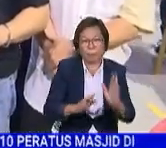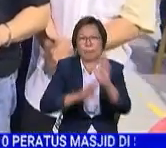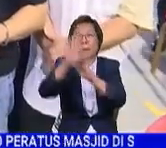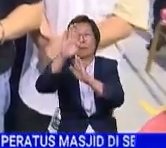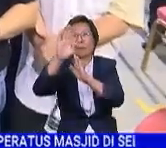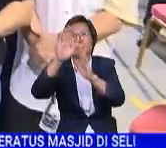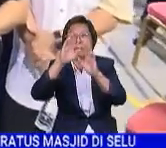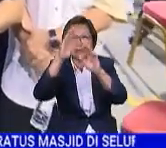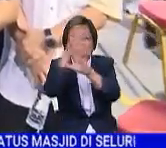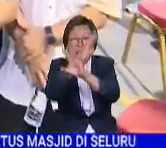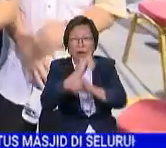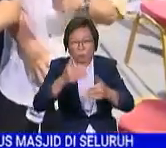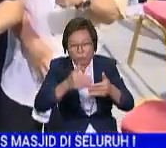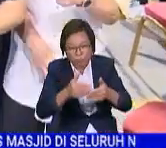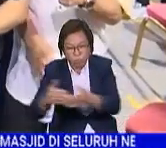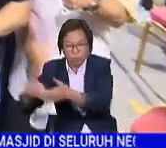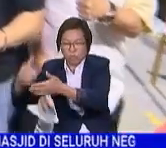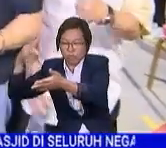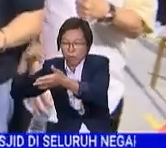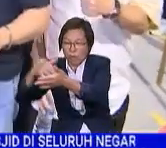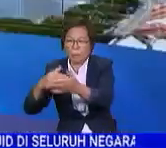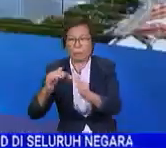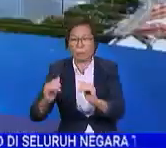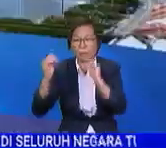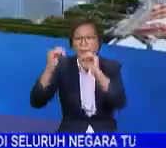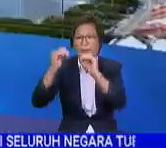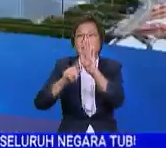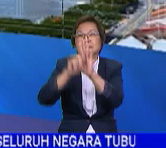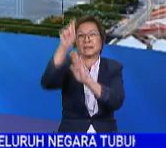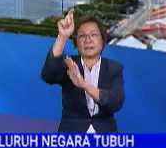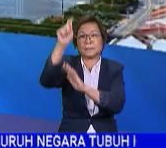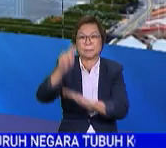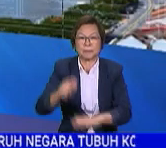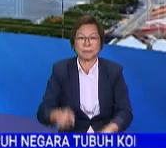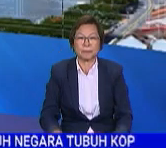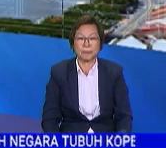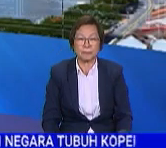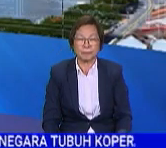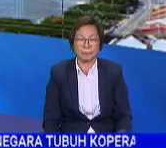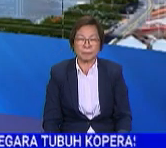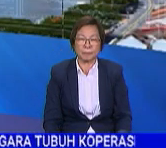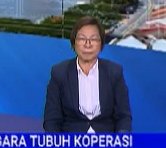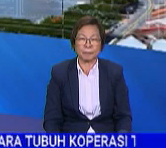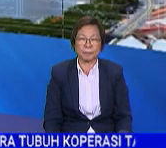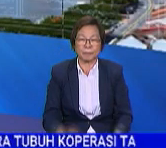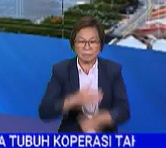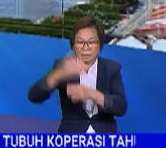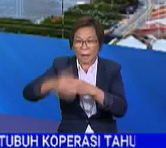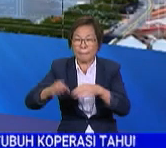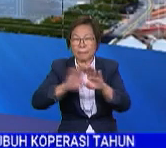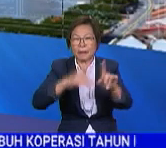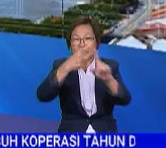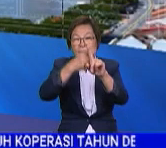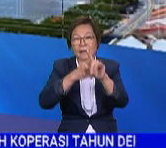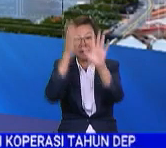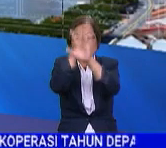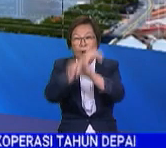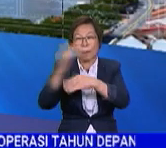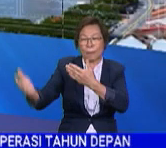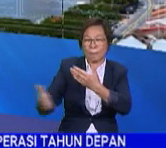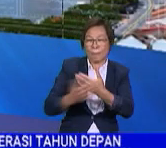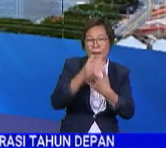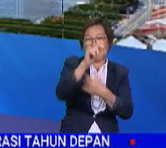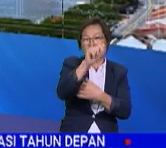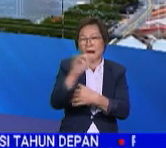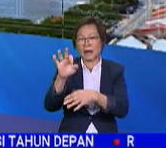melanjutkan pelajaran ke peringkat tinggi size by stres Kian perkembangan berita dari sawakita kembali